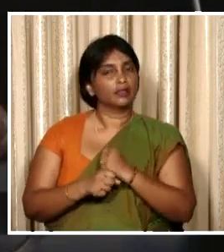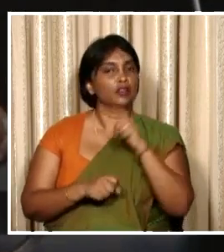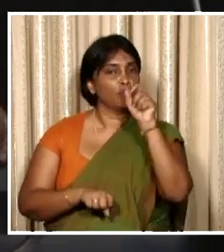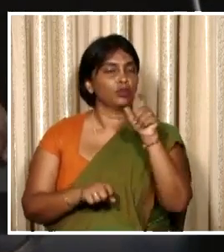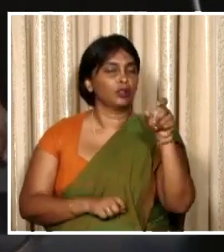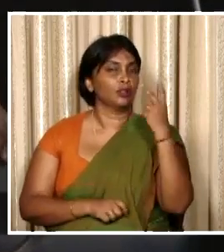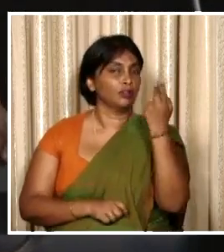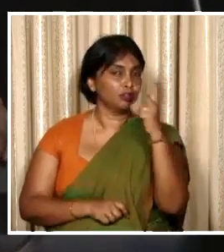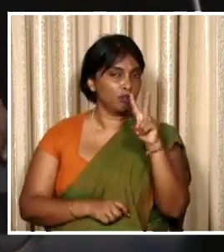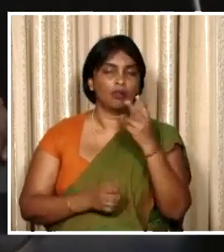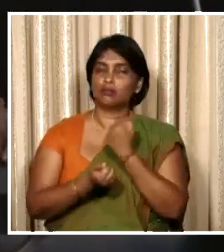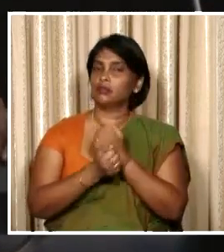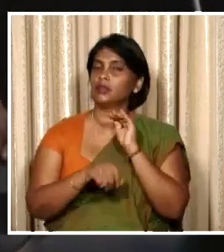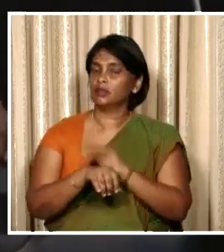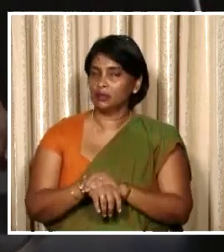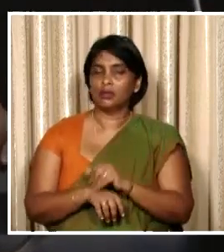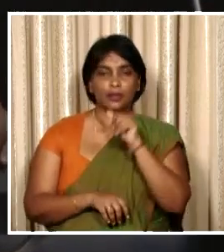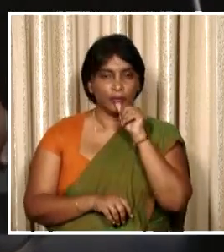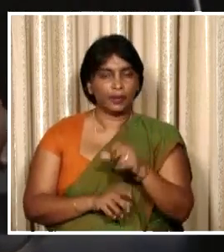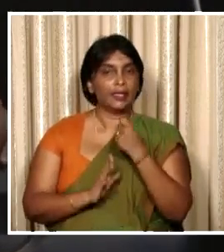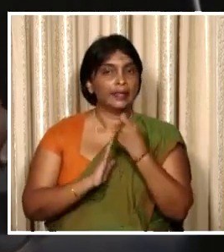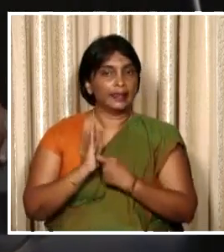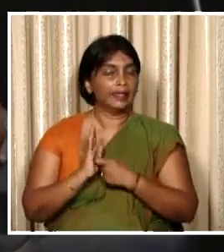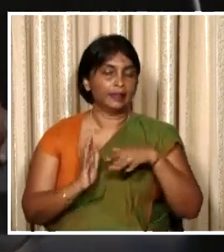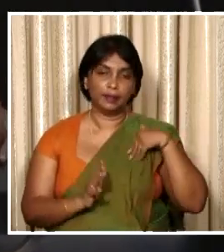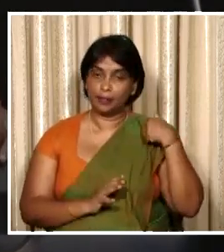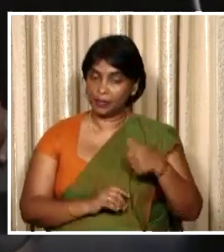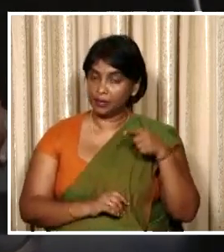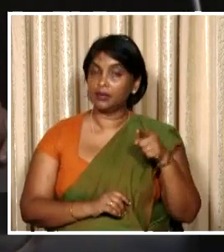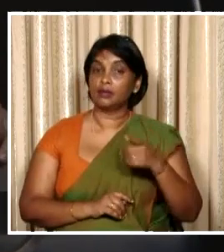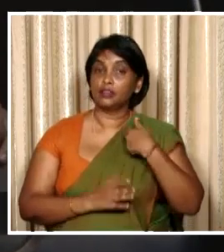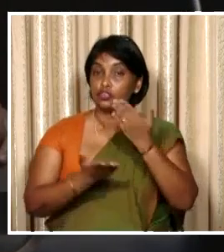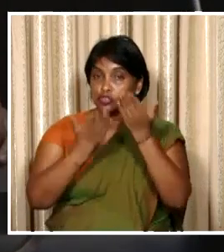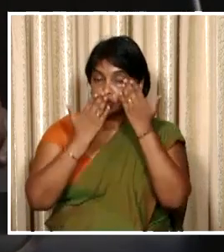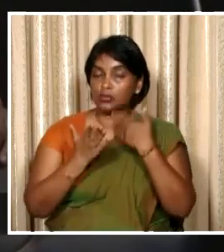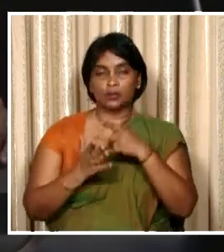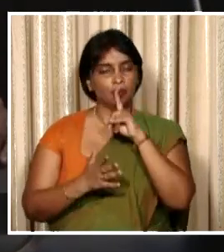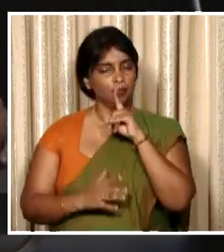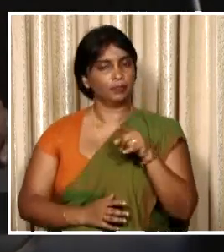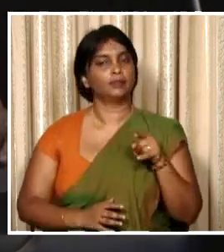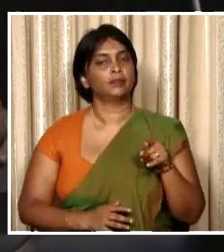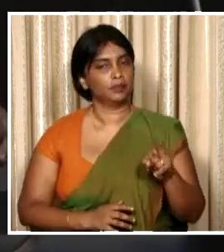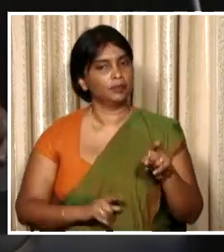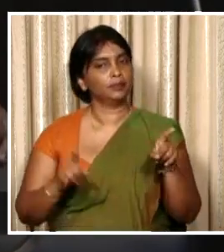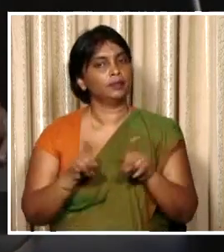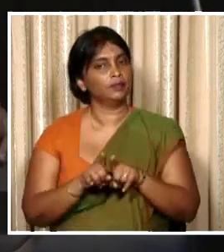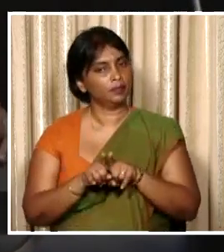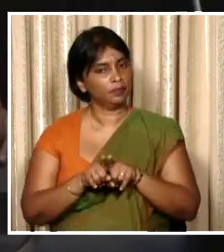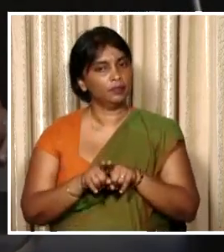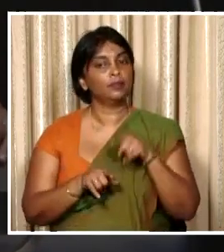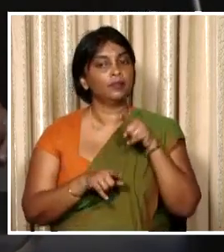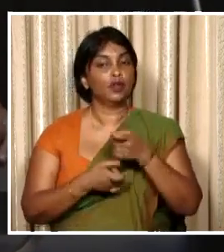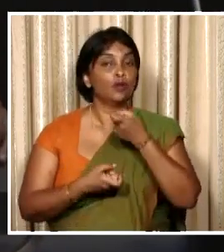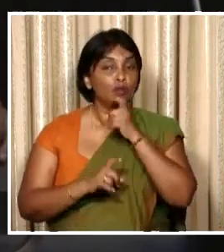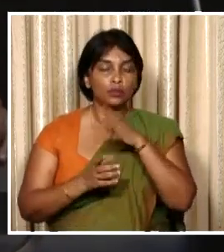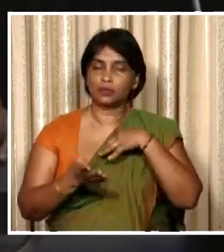දෙනෙක් අතනගොඩ ගන්නවා. පොහොන් පැහැදිලිවම නීතිපතිවරයා සාක්කි තියනවා කියලා සඳහන් කරලා තියෙනවා. ඒ වගේම මේකට